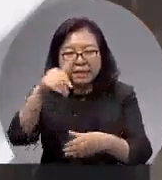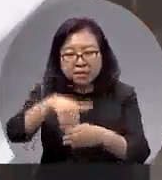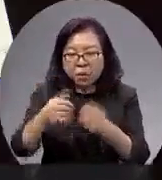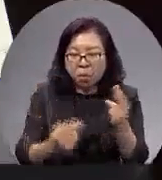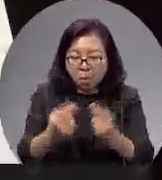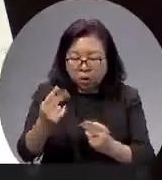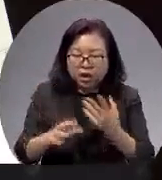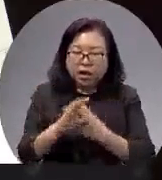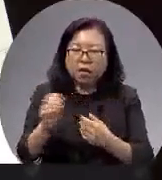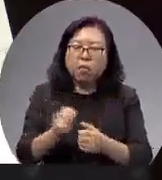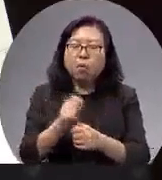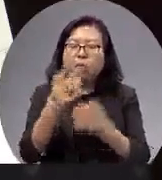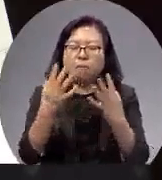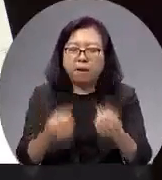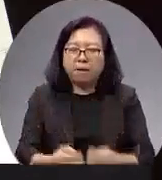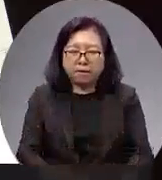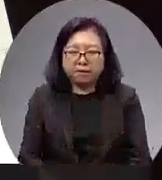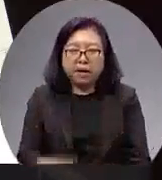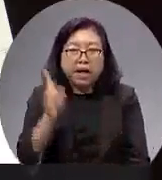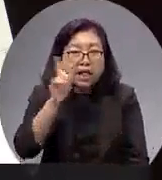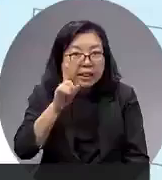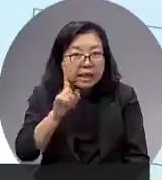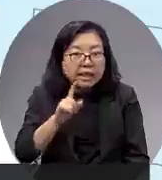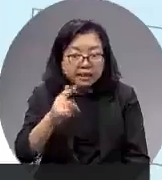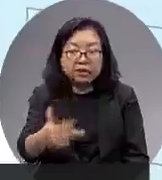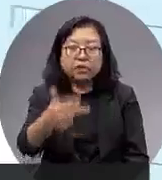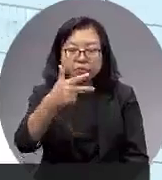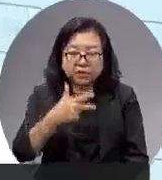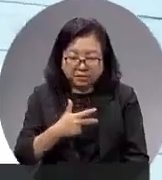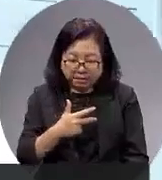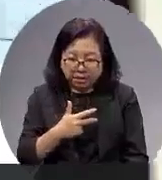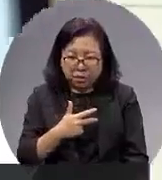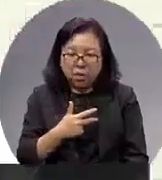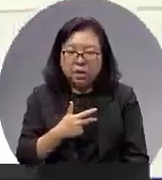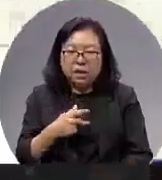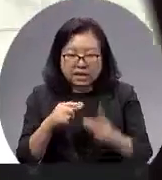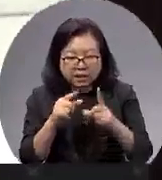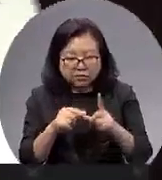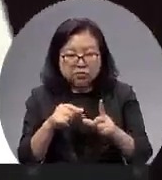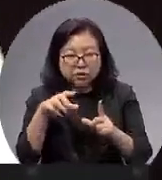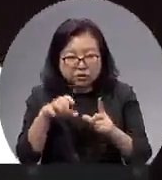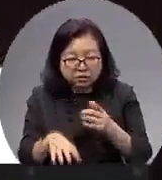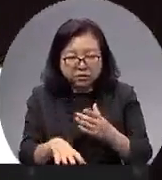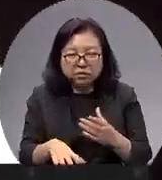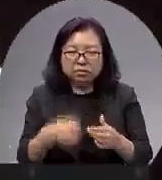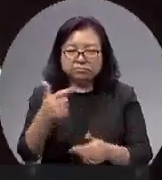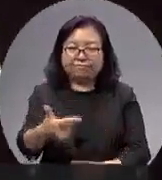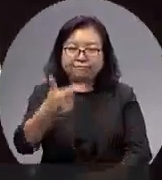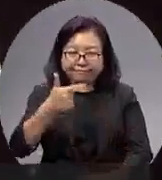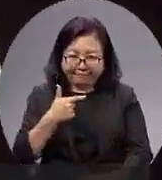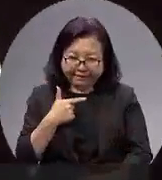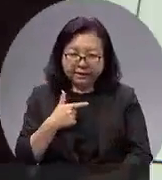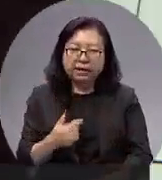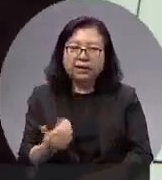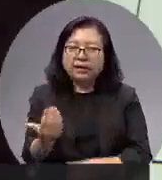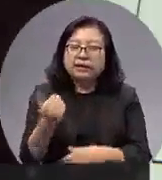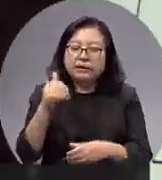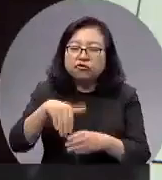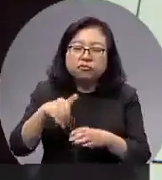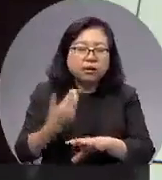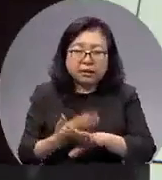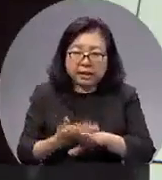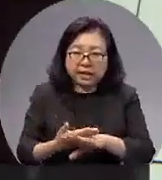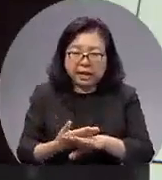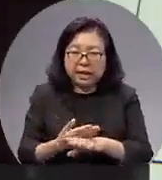투표에서 충북 유권자는 투표용지 7장을 받고 일부 무투표 지역은 6장을 받습니다 사전투표 와는 달리 미리 인쇄된